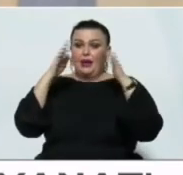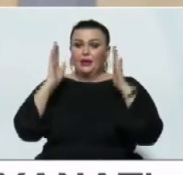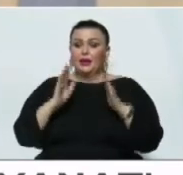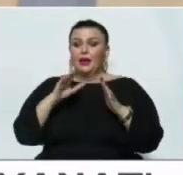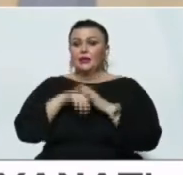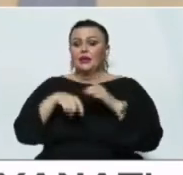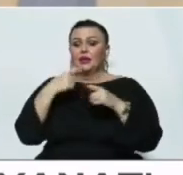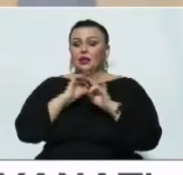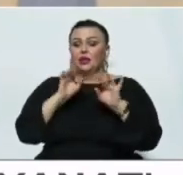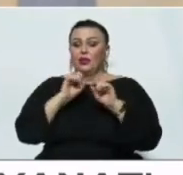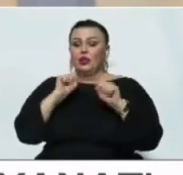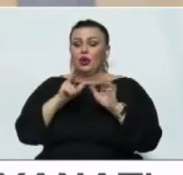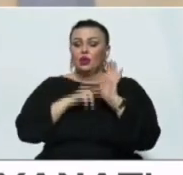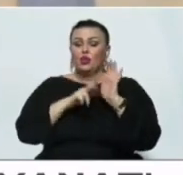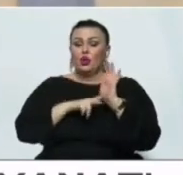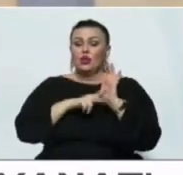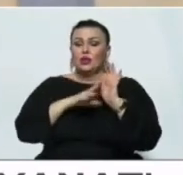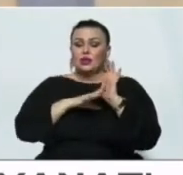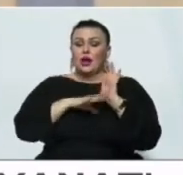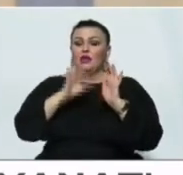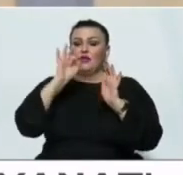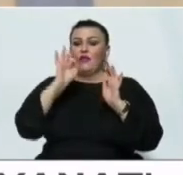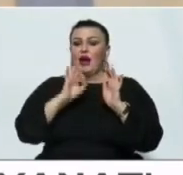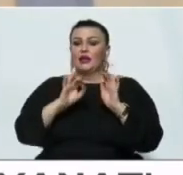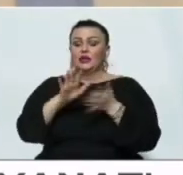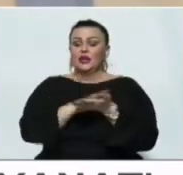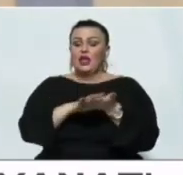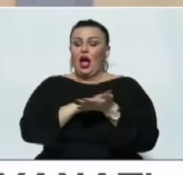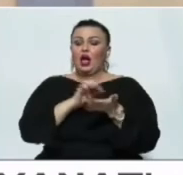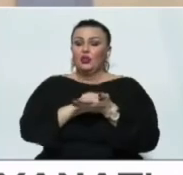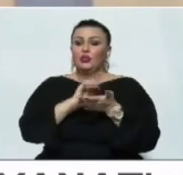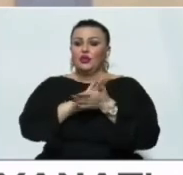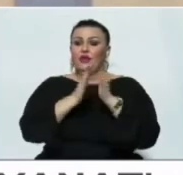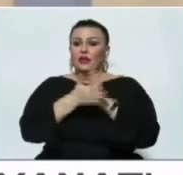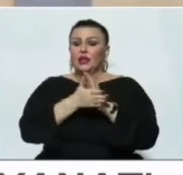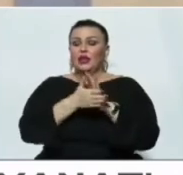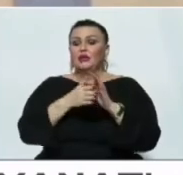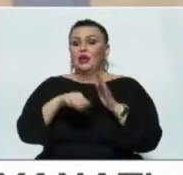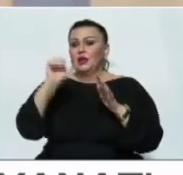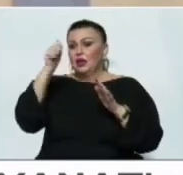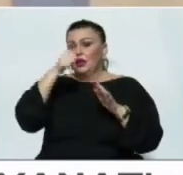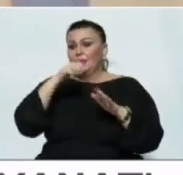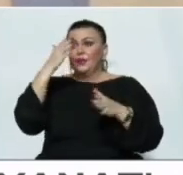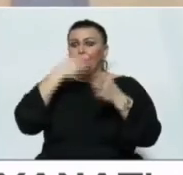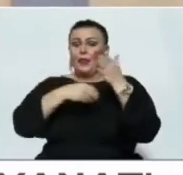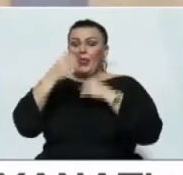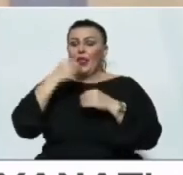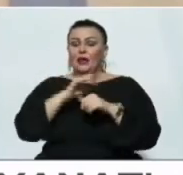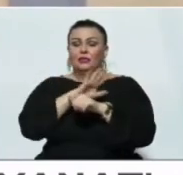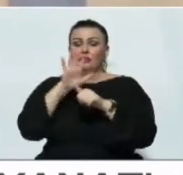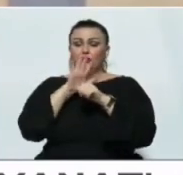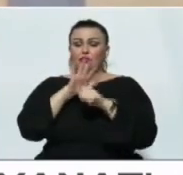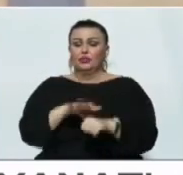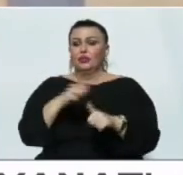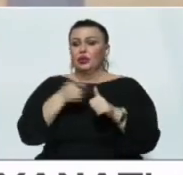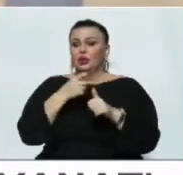müəssisələrimizin demək olar ki 90% hamısı dağıdılmış bir vəziyyətdədir. Dini abidələrimiz gördüyünüz kimi təhqir olunmuş bir